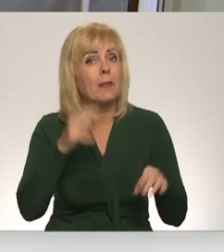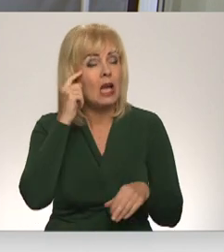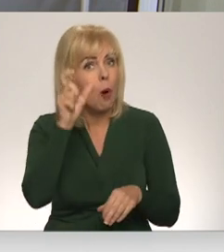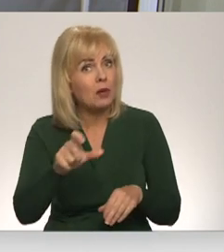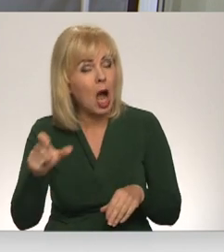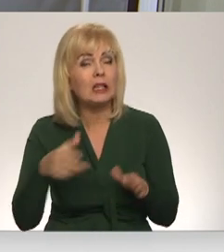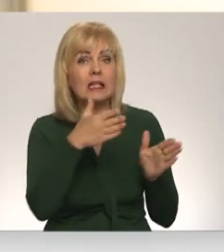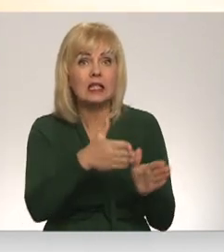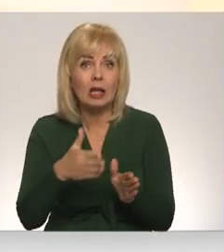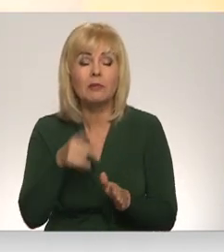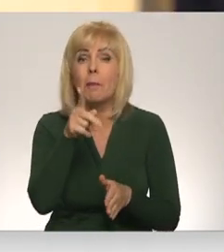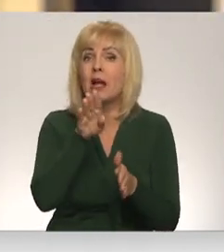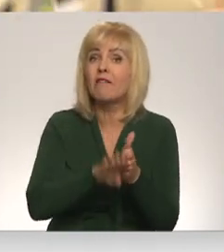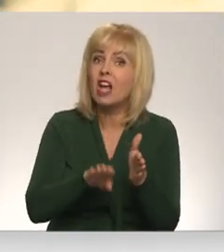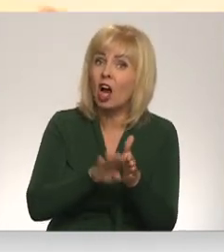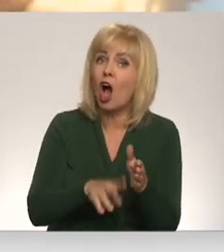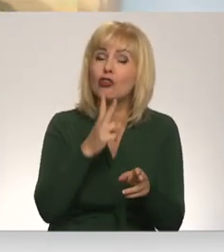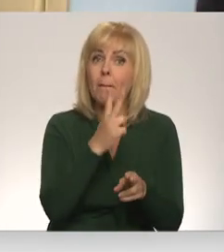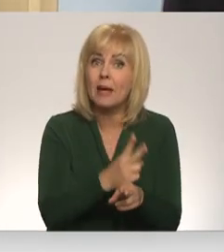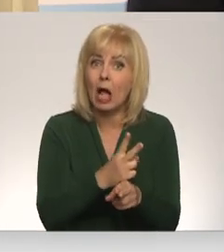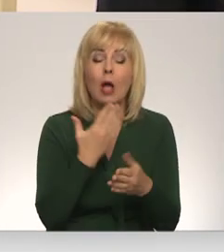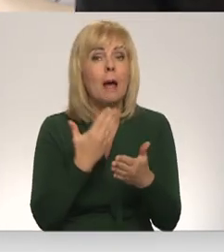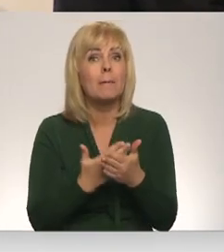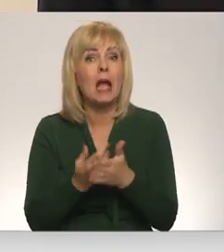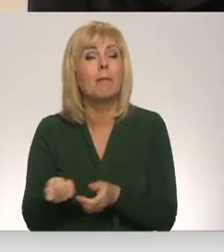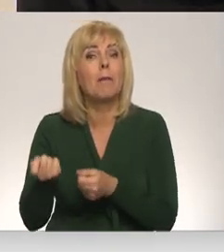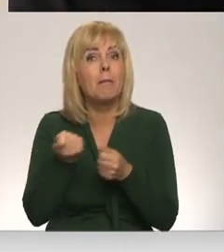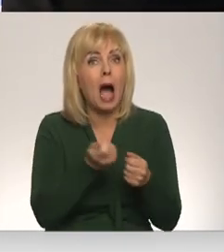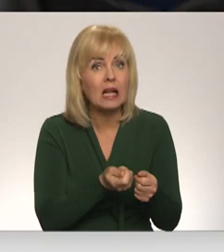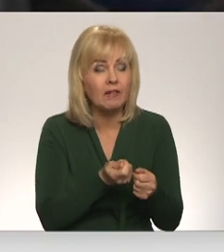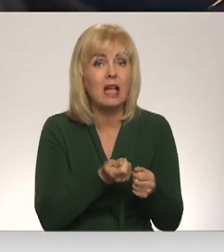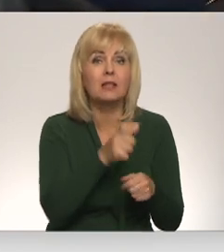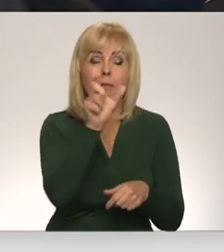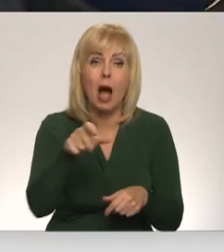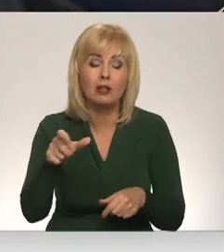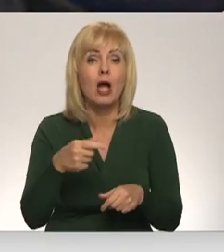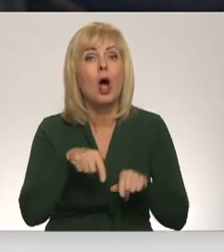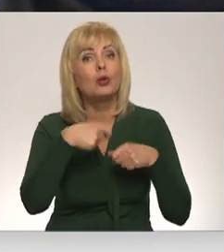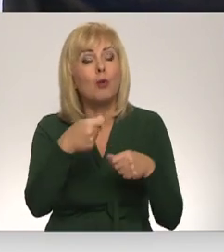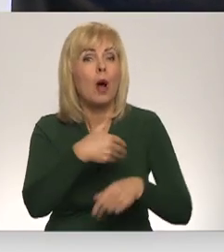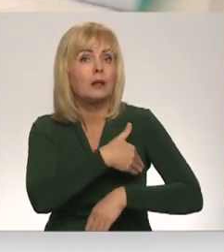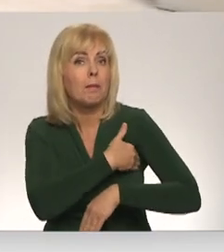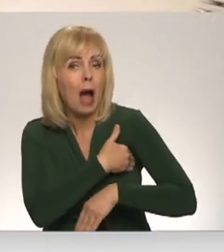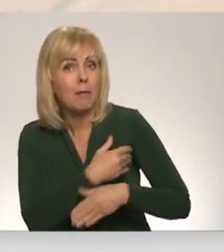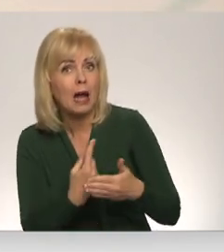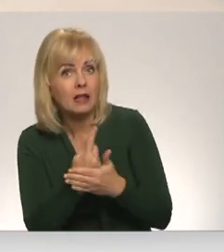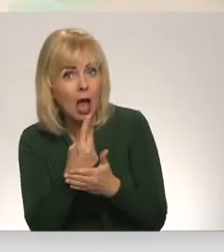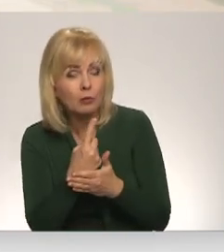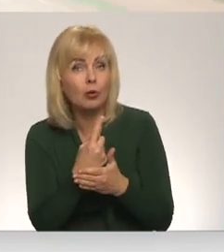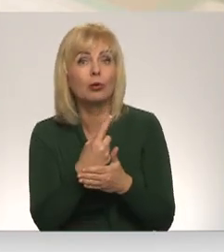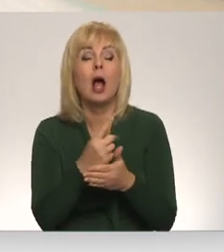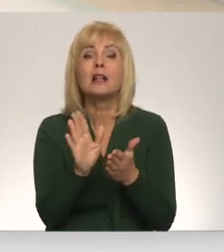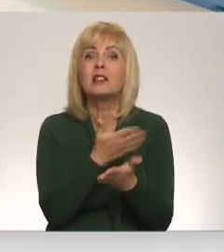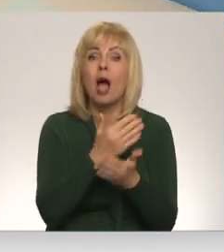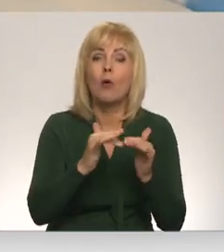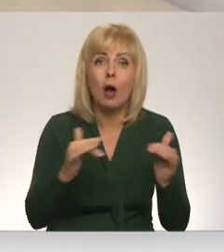Brīvprātīgajiem slimnīcā bija vienkārši pienākumi. Piemēram, pārvest pacientus, izmērīt temperatūru, saklāt gultas. Es mazgāju grīdzi,